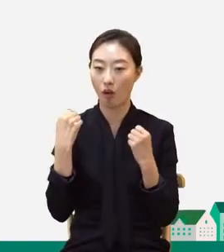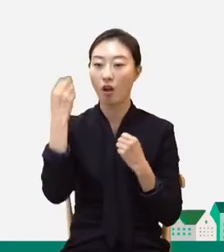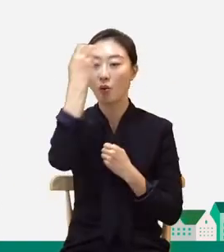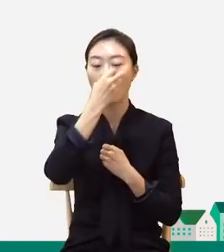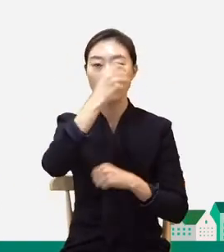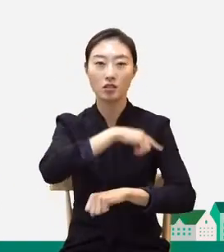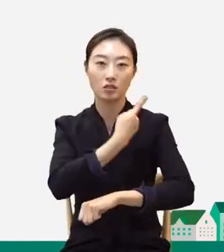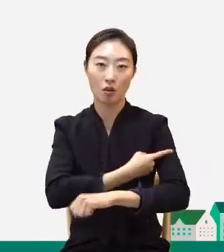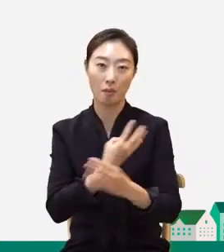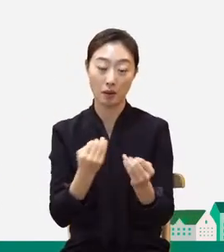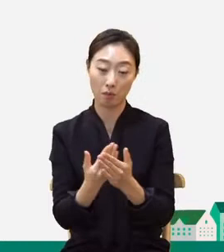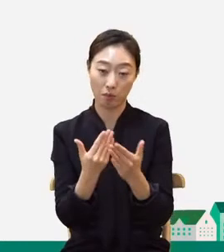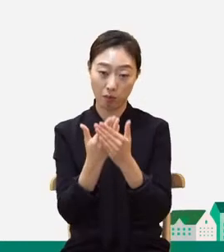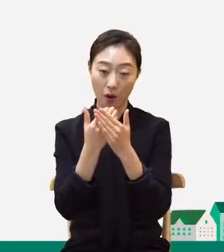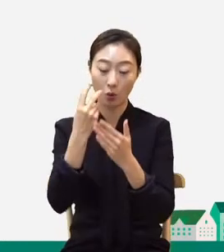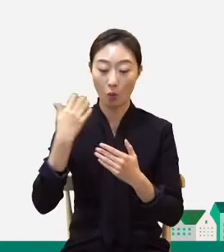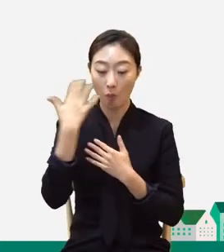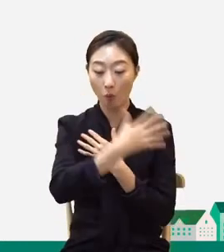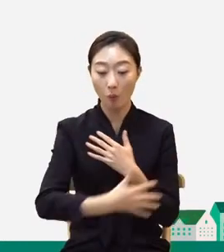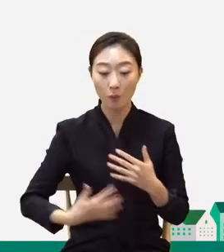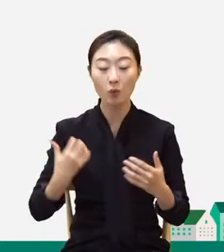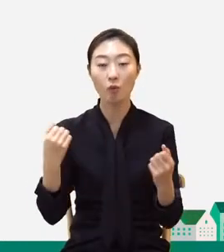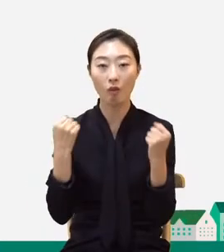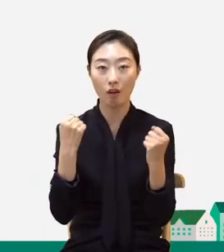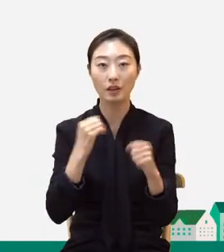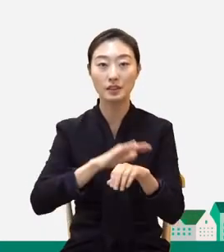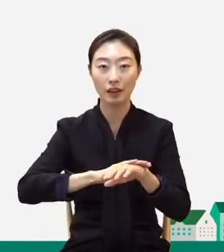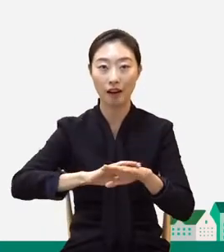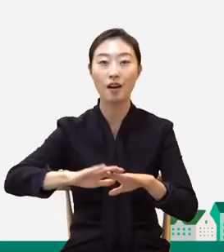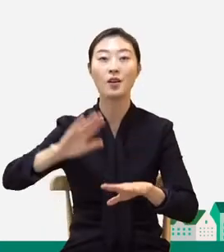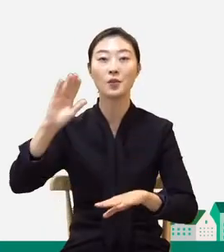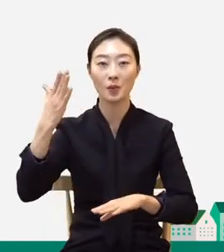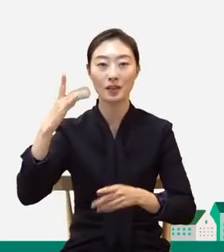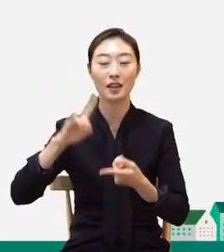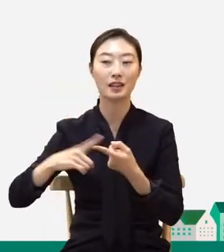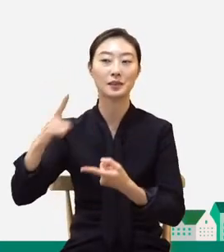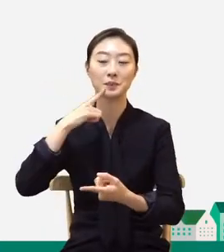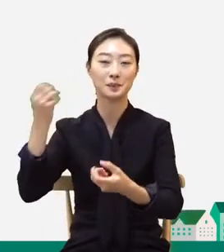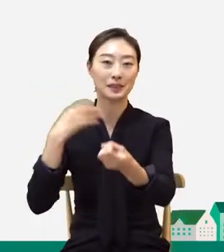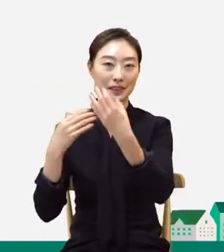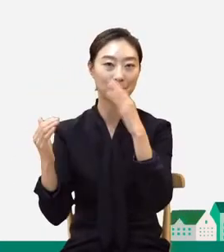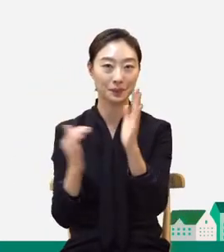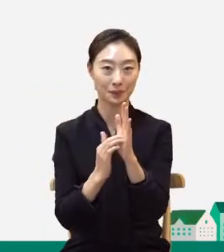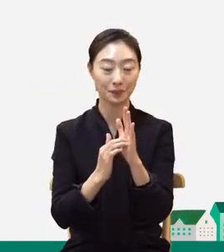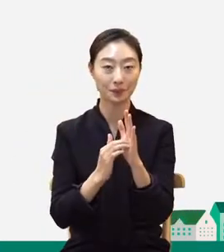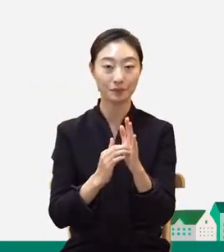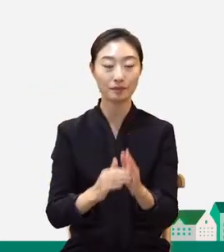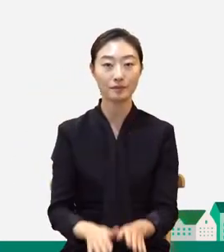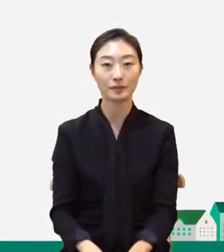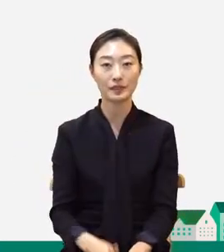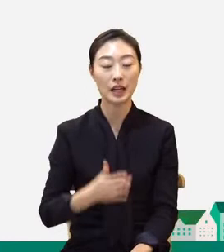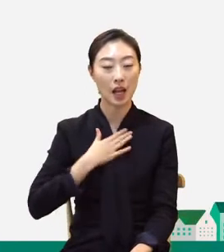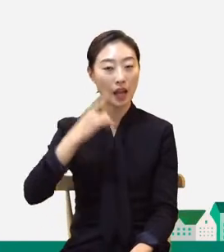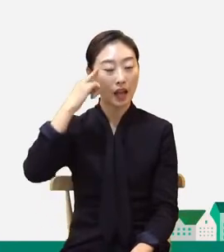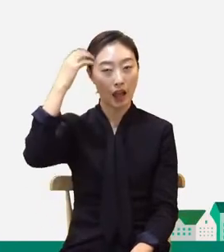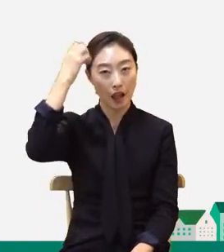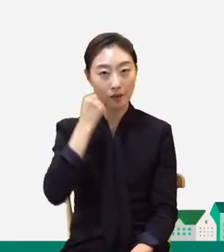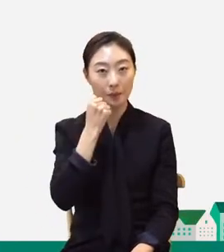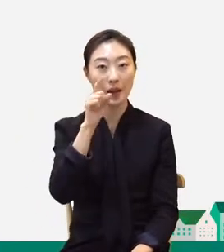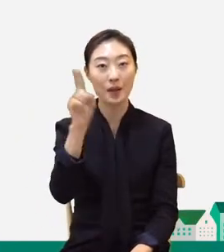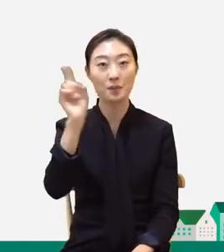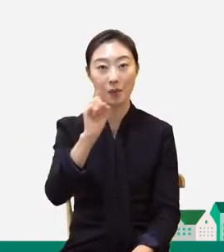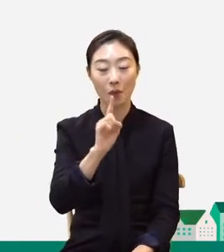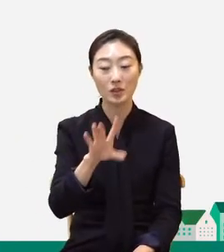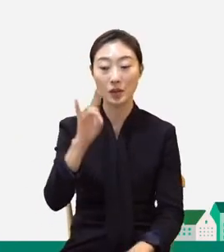좋아지고 신체적으로도 건강이 향상되었다. 이런 이야기를 많이 해주셨습니다. 그리고 저희가 또 인상 깊었던 부분은